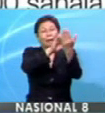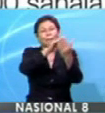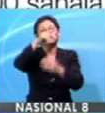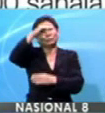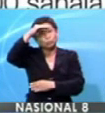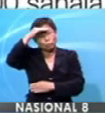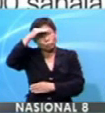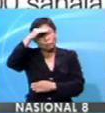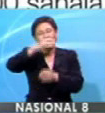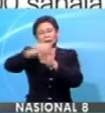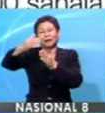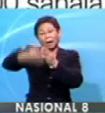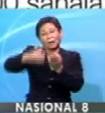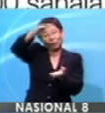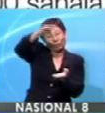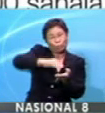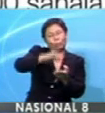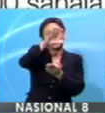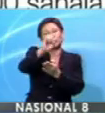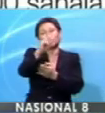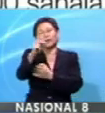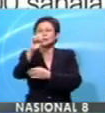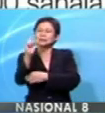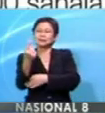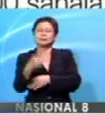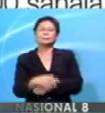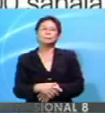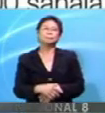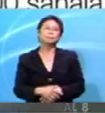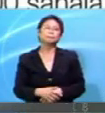pbnj telah dikurangkan kepada R50 r000